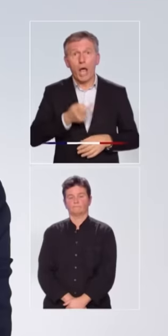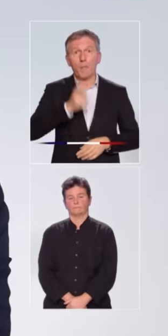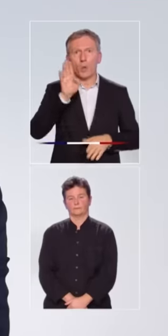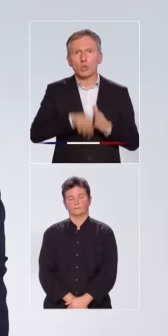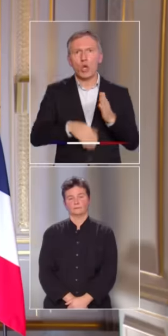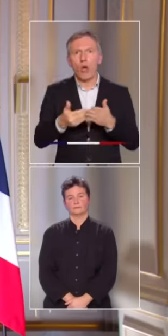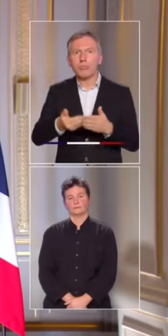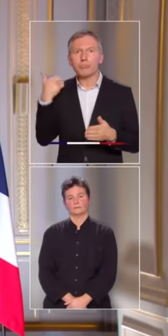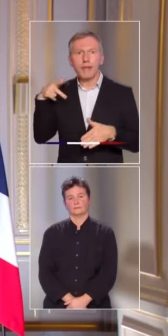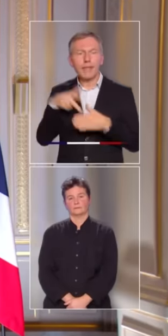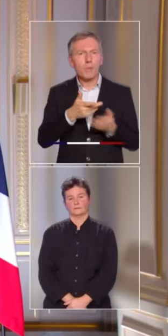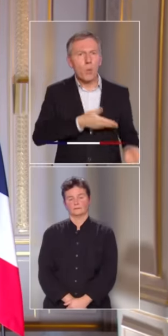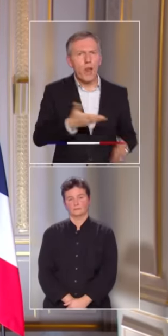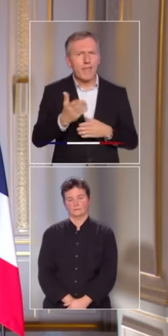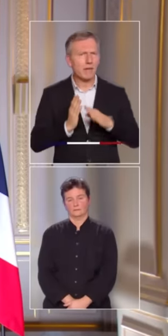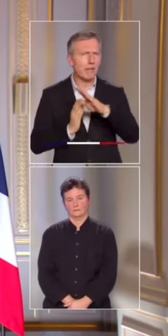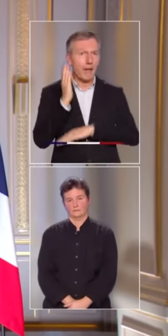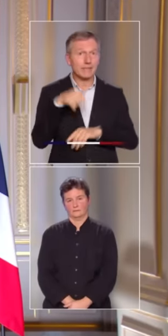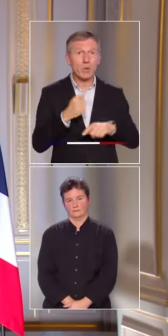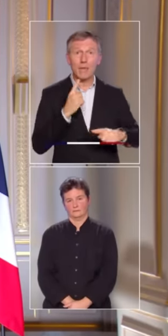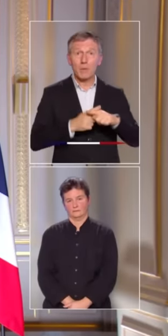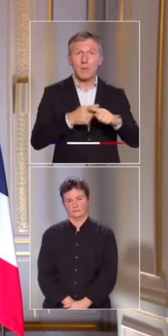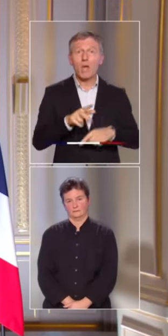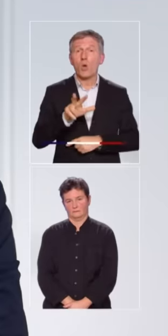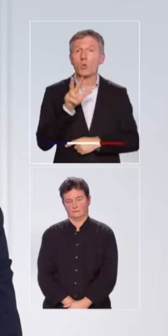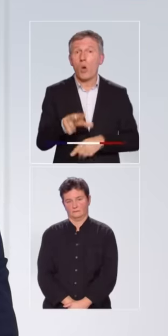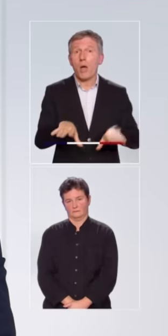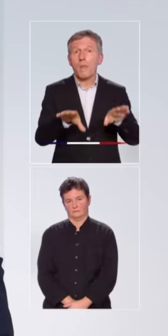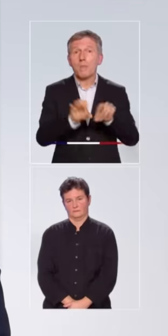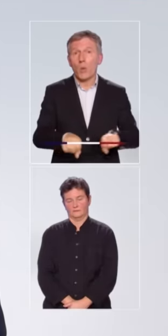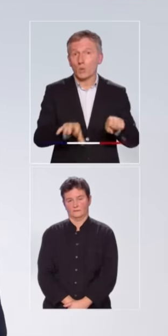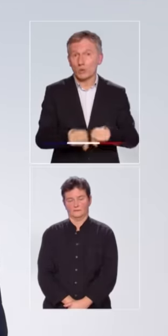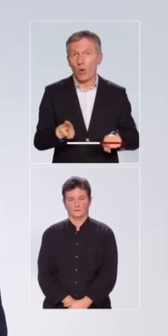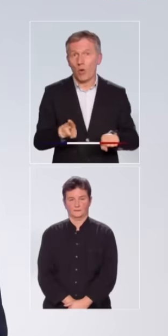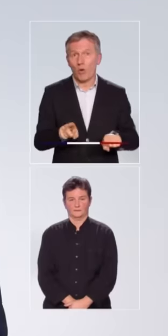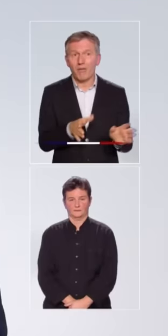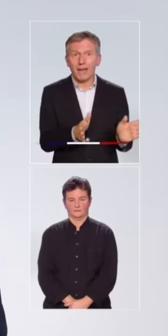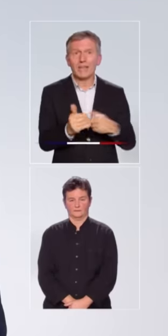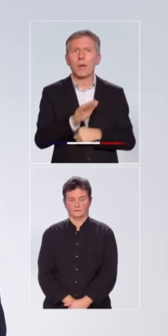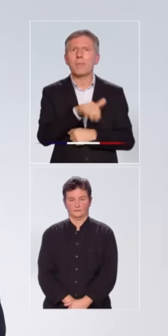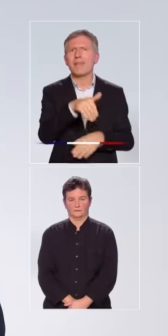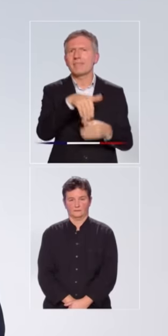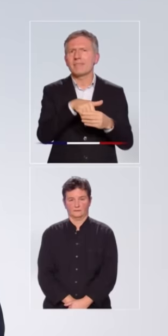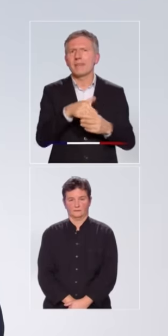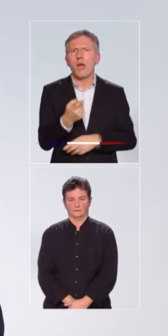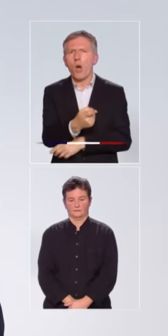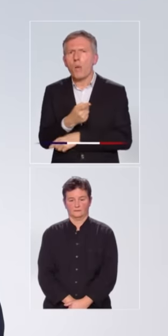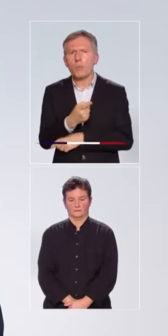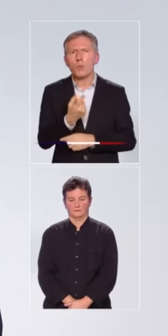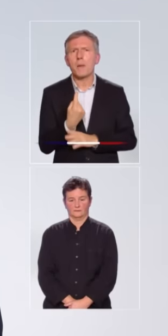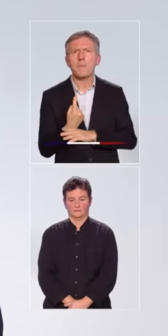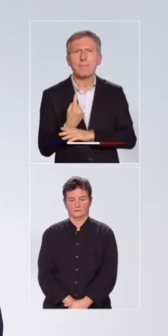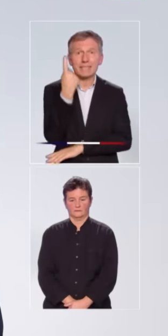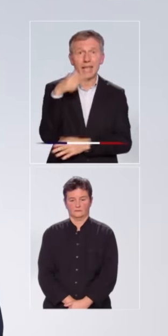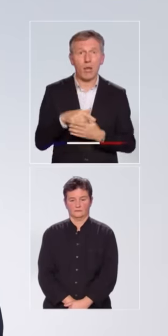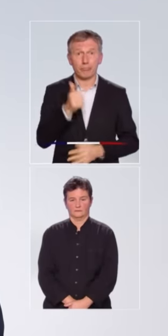qu'on en a livré depuis le début. Nous avons multiplié par plus de 3 notre production des catégories d'obus et de missiles qui sont